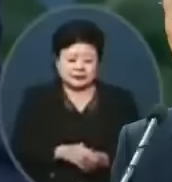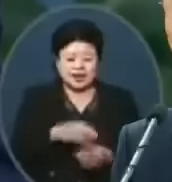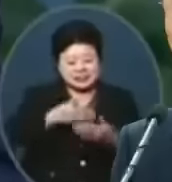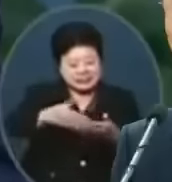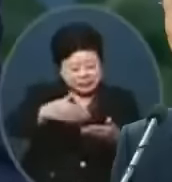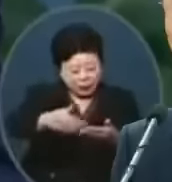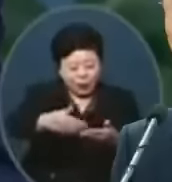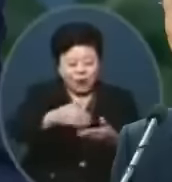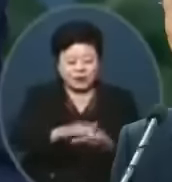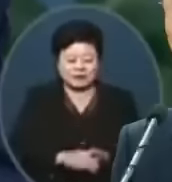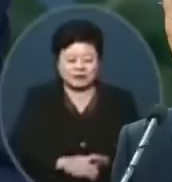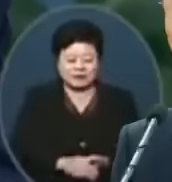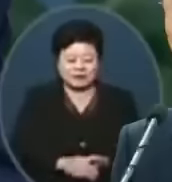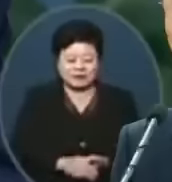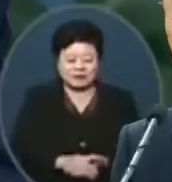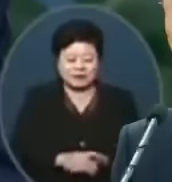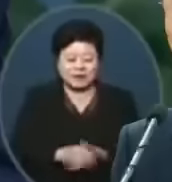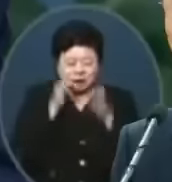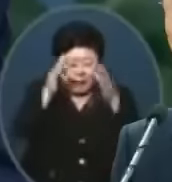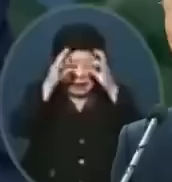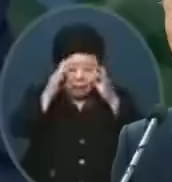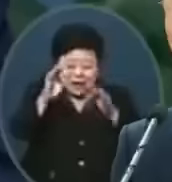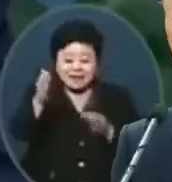그려놓고 그것을 항상 바라보십시오.